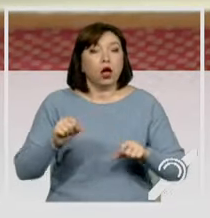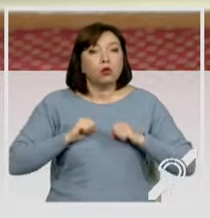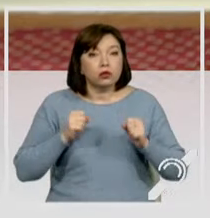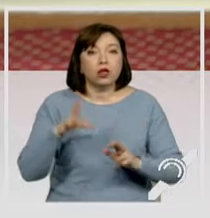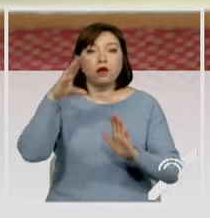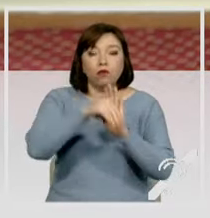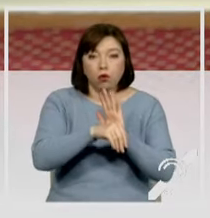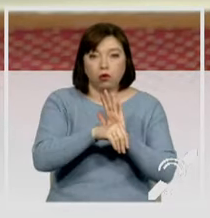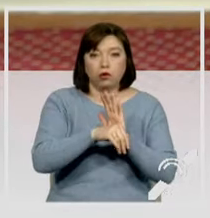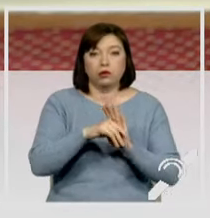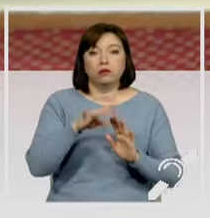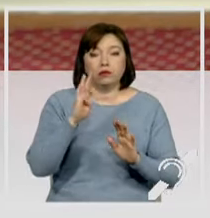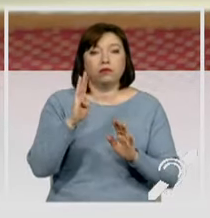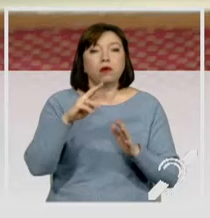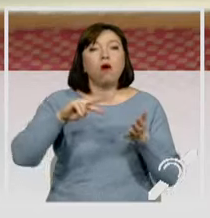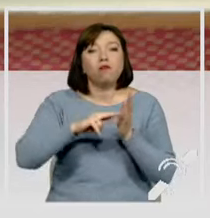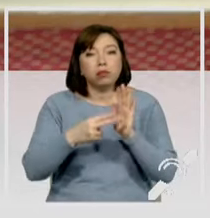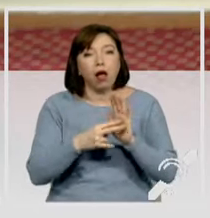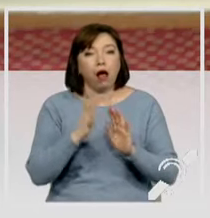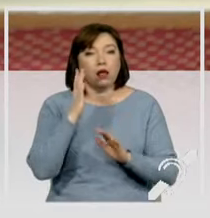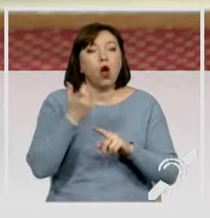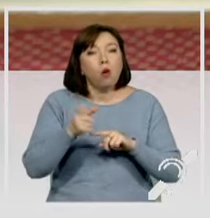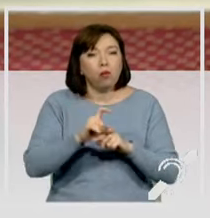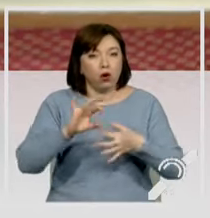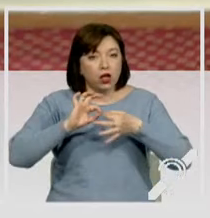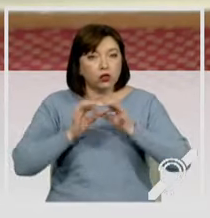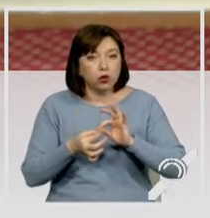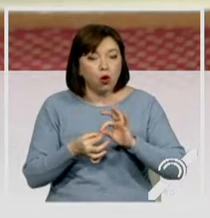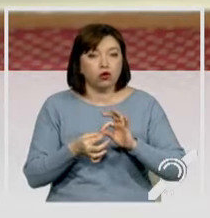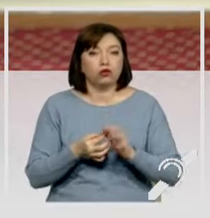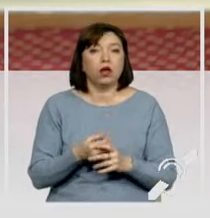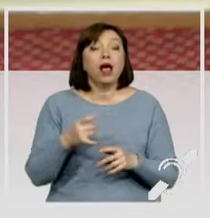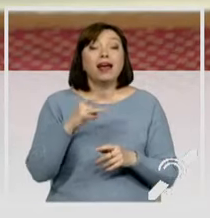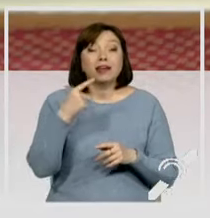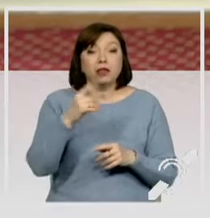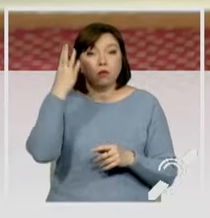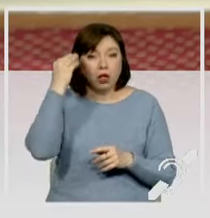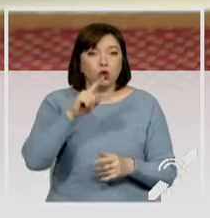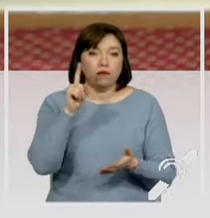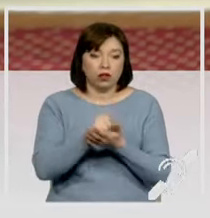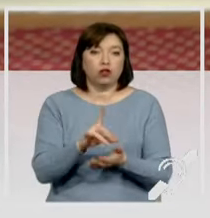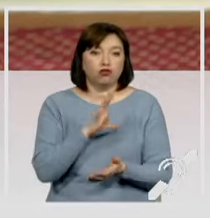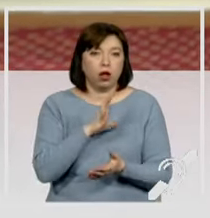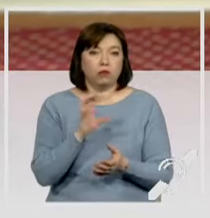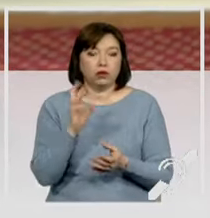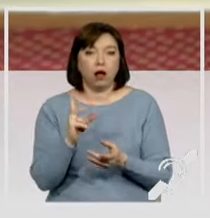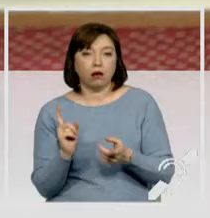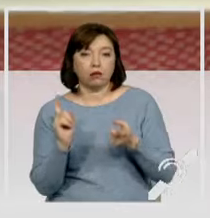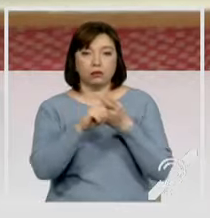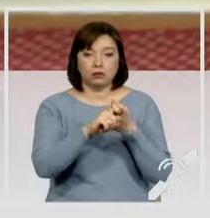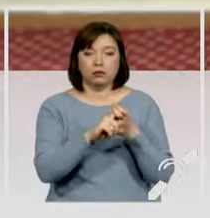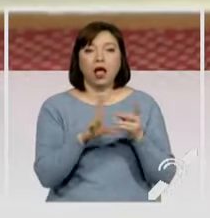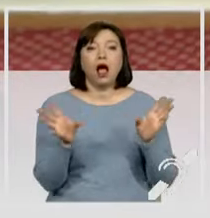parte dintr-o strategie mult mai amplă, în care Republica Moldova trebuie să devină parte a pieței